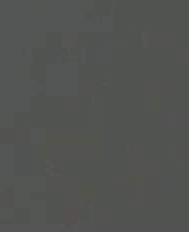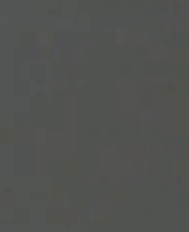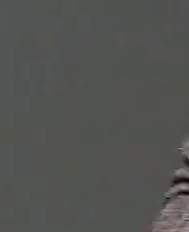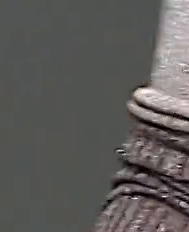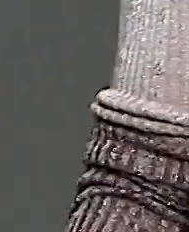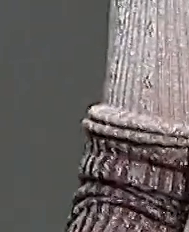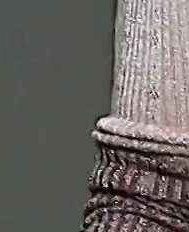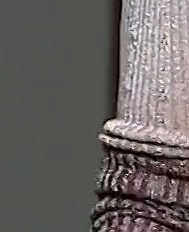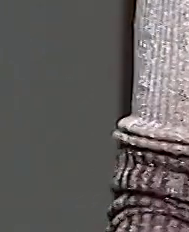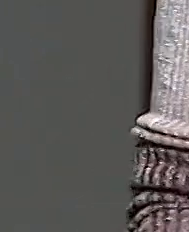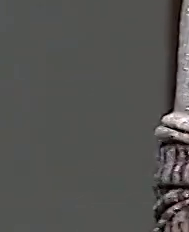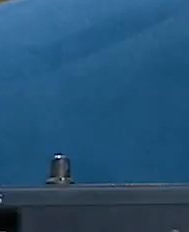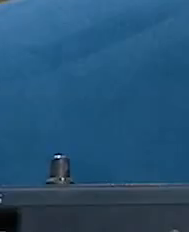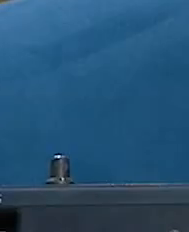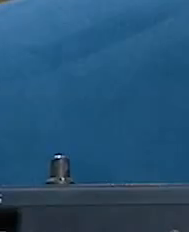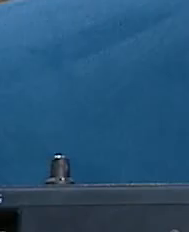بيقر عليا